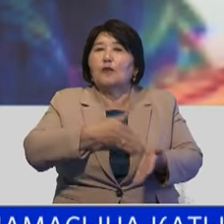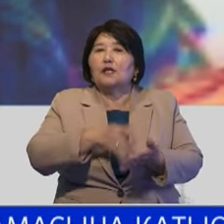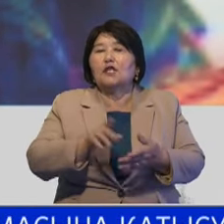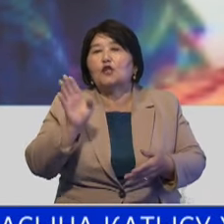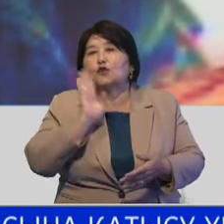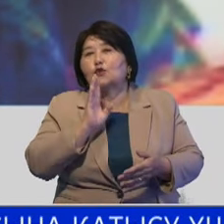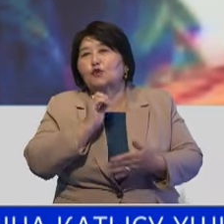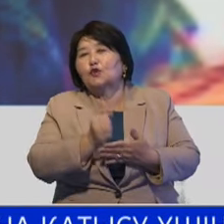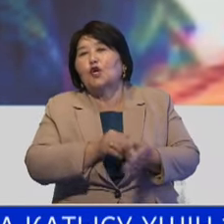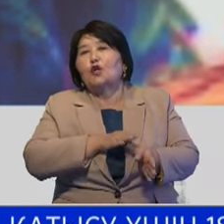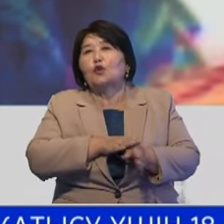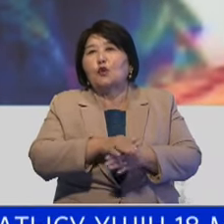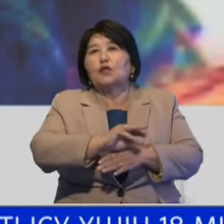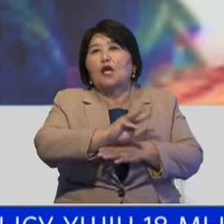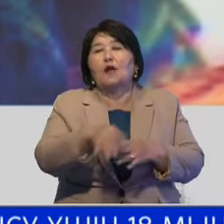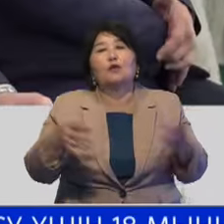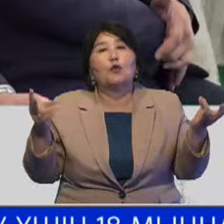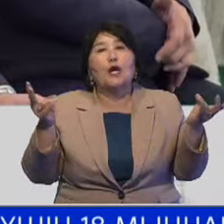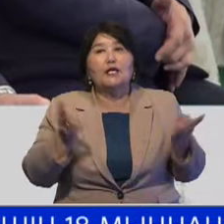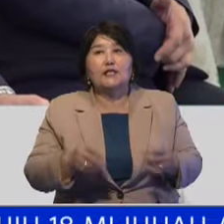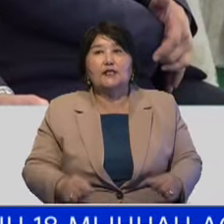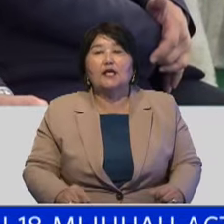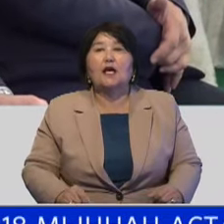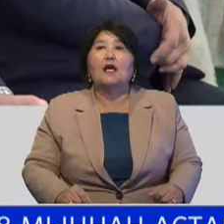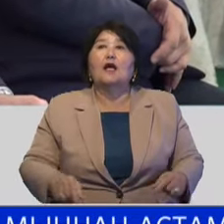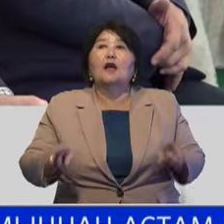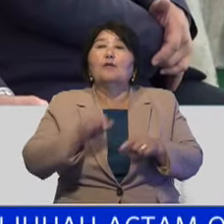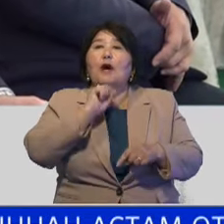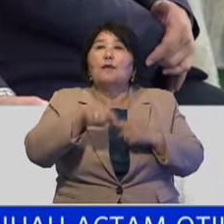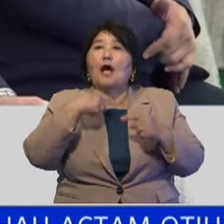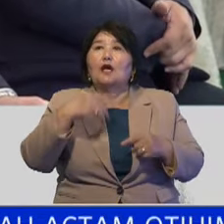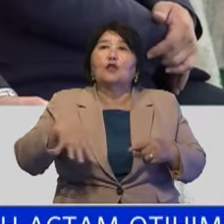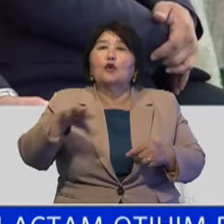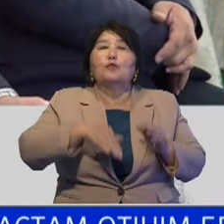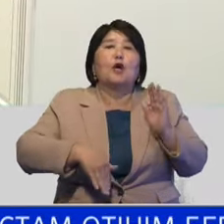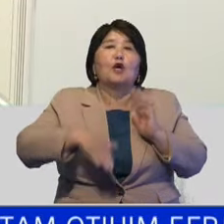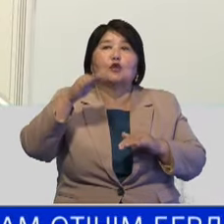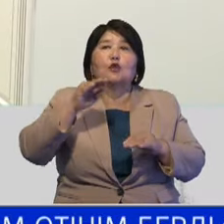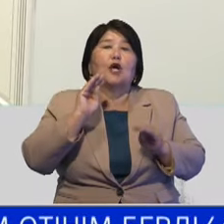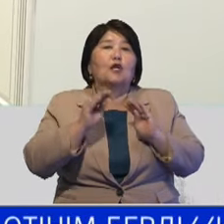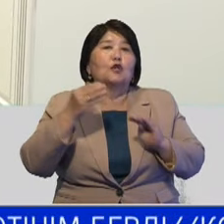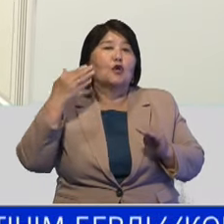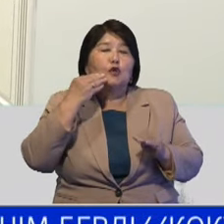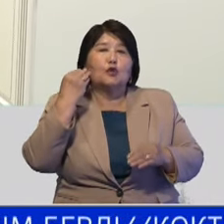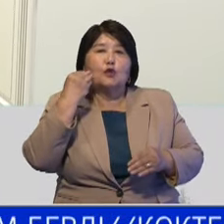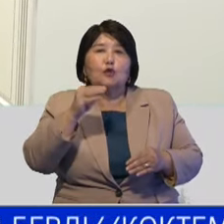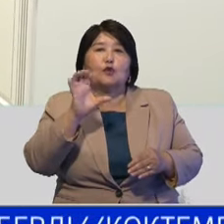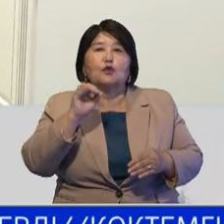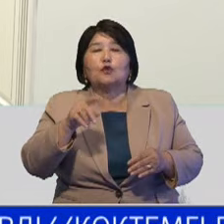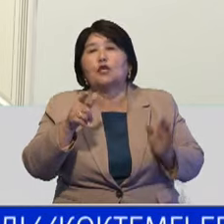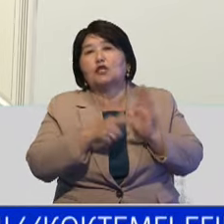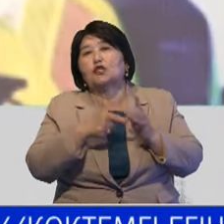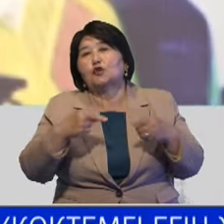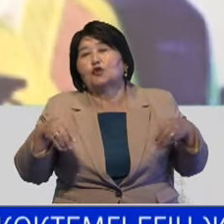су ресурстарымен толықтай қамтылуы қажет. Мамандардың айтуынша, биыл өңірде жоғары репродукциялы күріш тұқымының 7 сорты